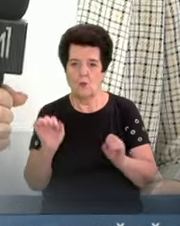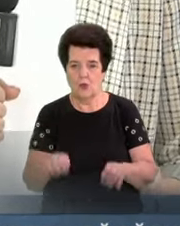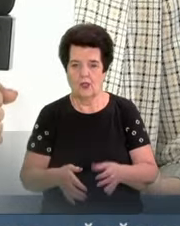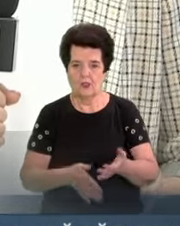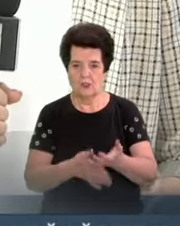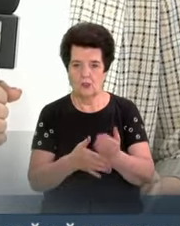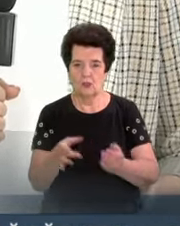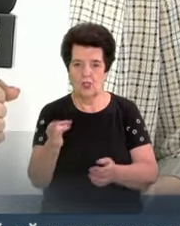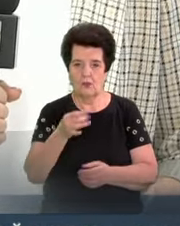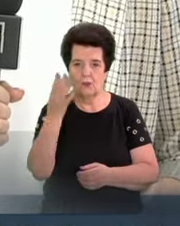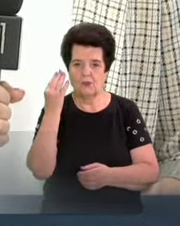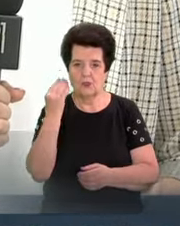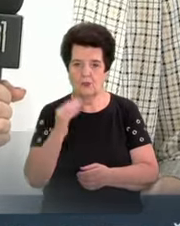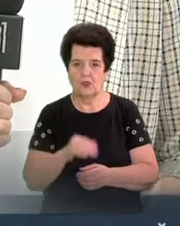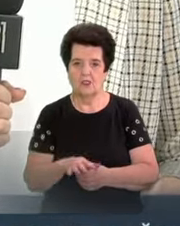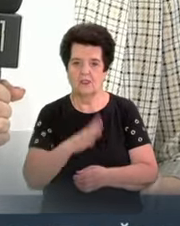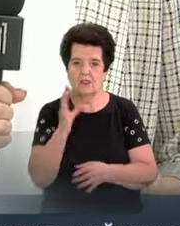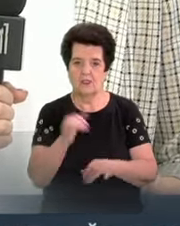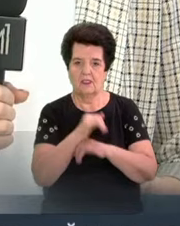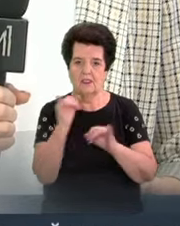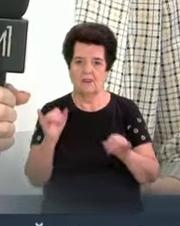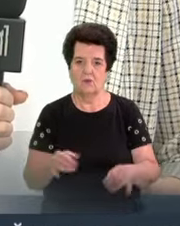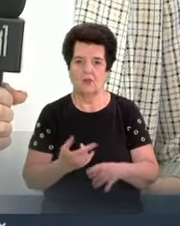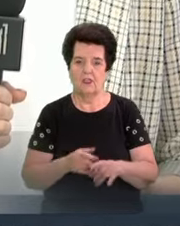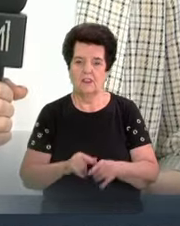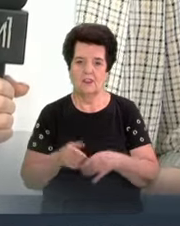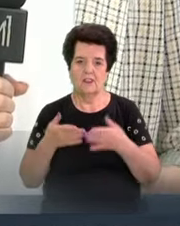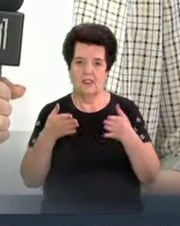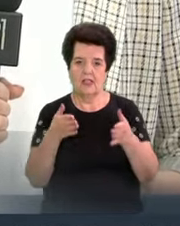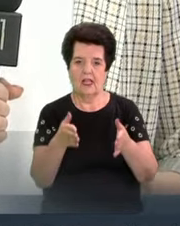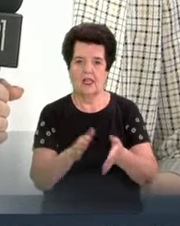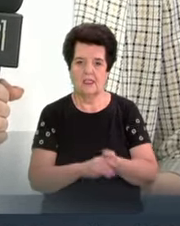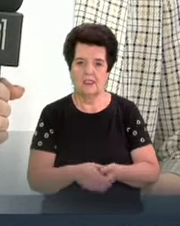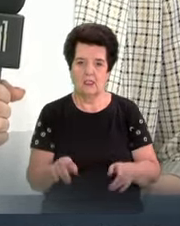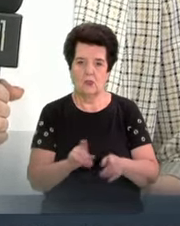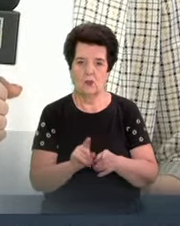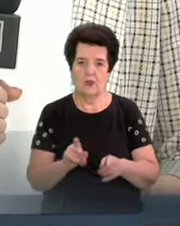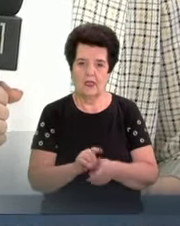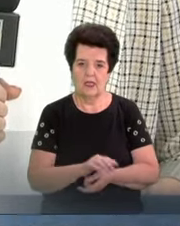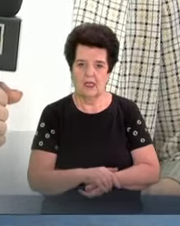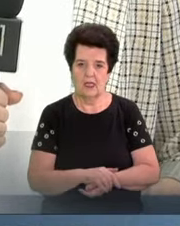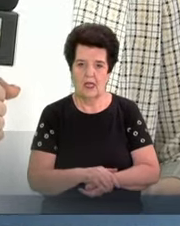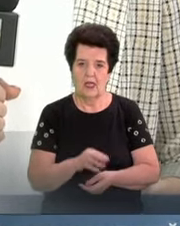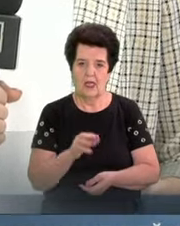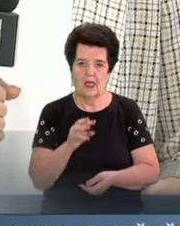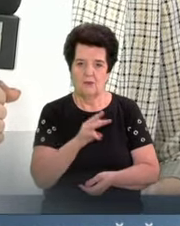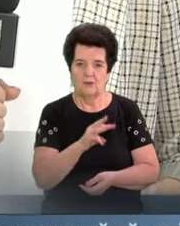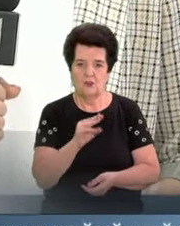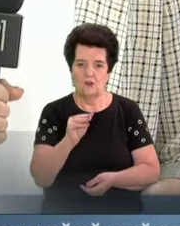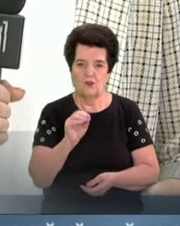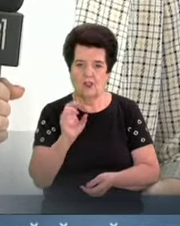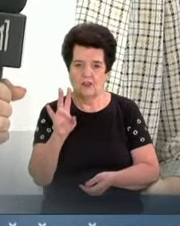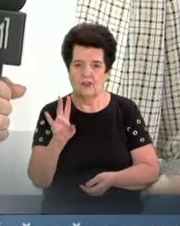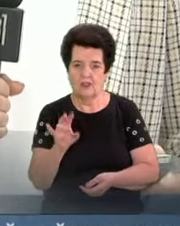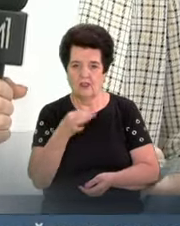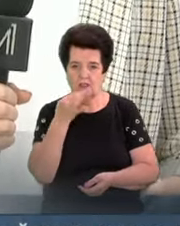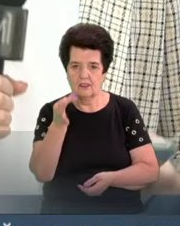ajute Republica Moldova să se dezvolte în această direcție. Totodată, Mircea Gioană a subliniat faptul